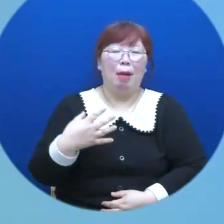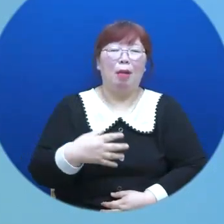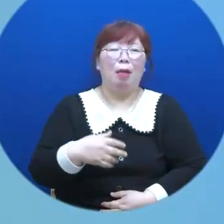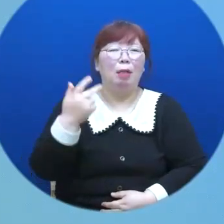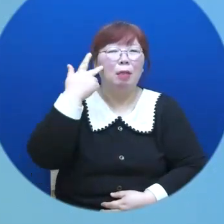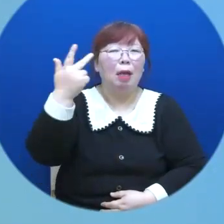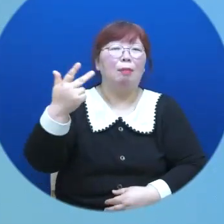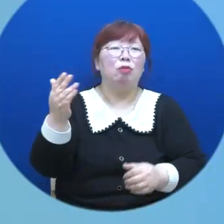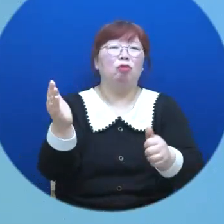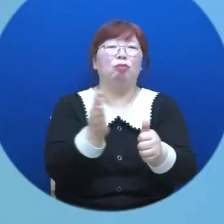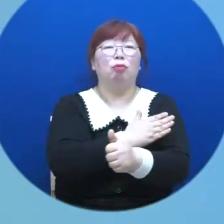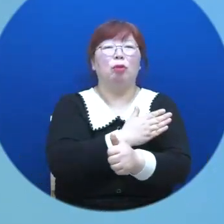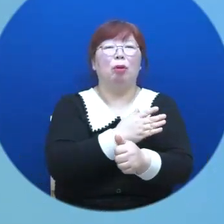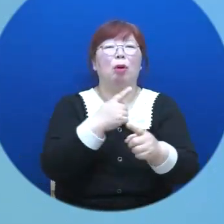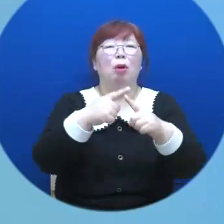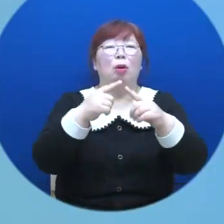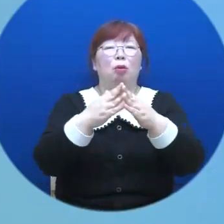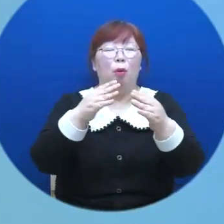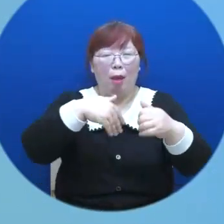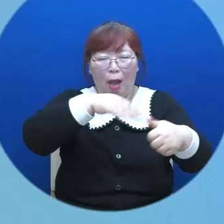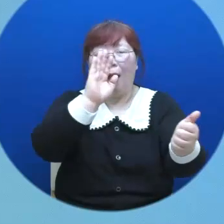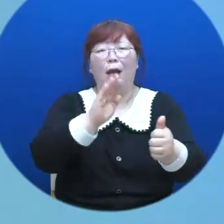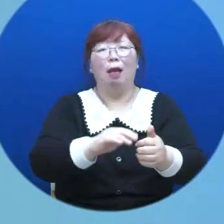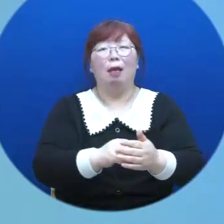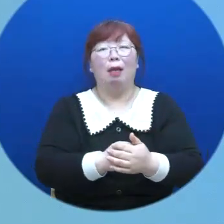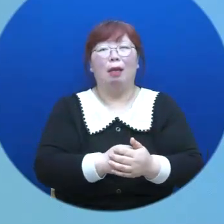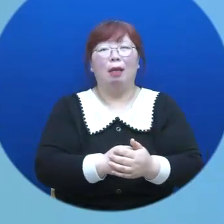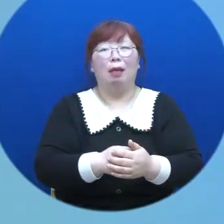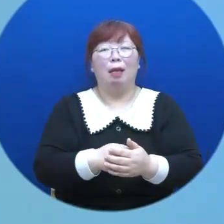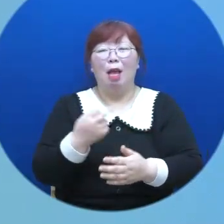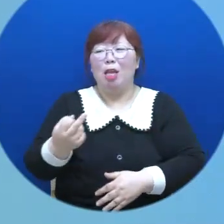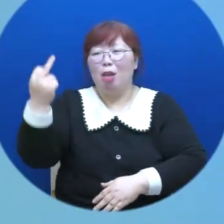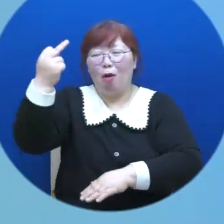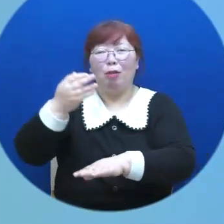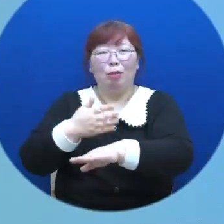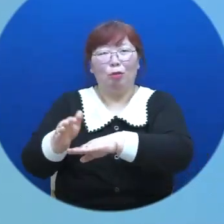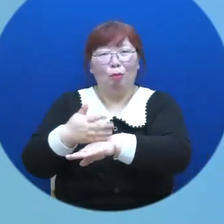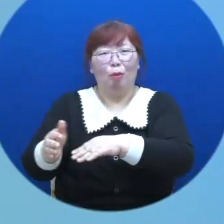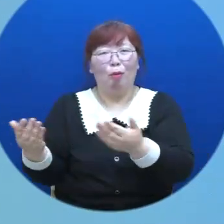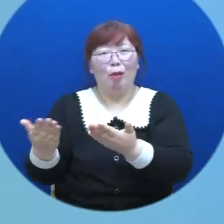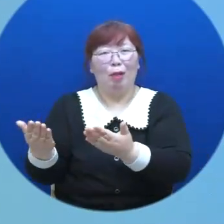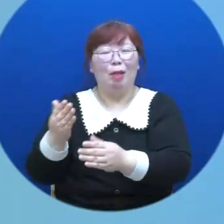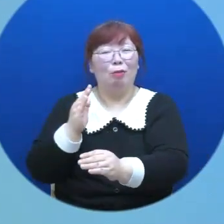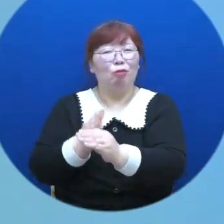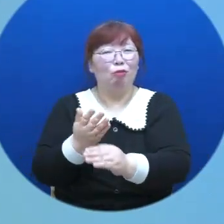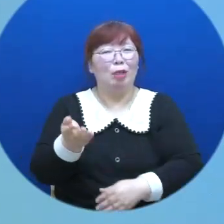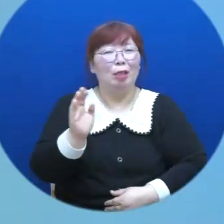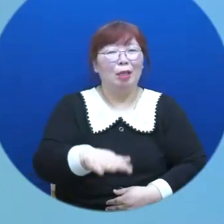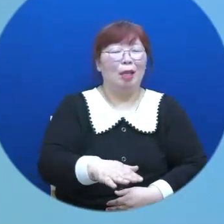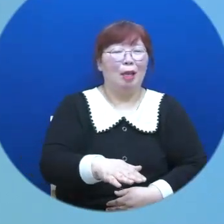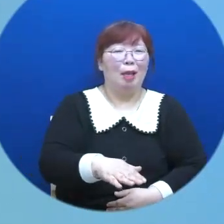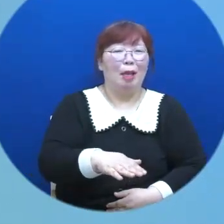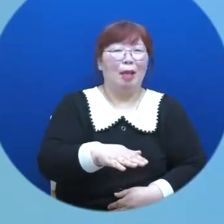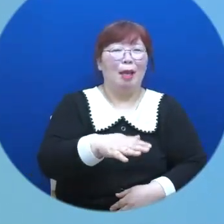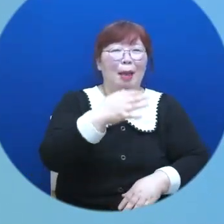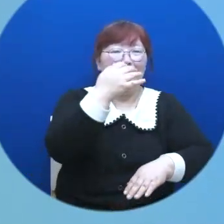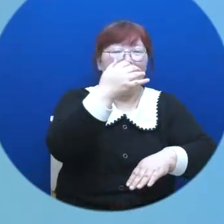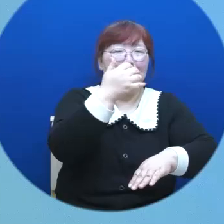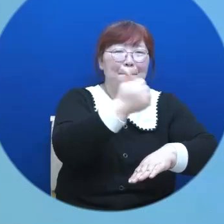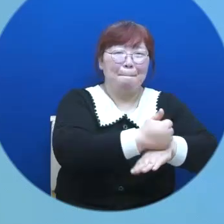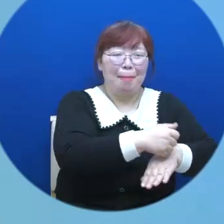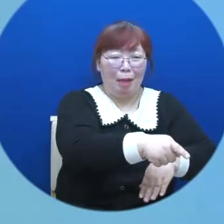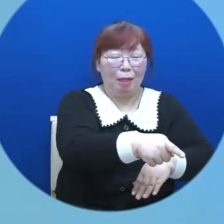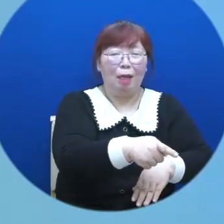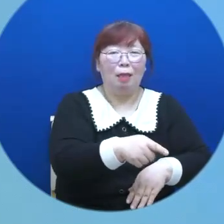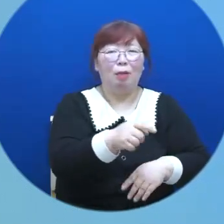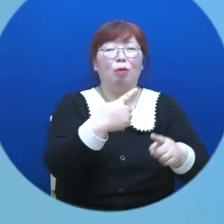주부터 교회 가. 교회 안 가면 너 죽을 거야. 자기는 조폭 세계에 들어가 있는데 막내한테 교회 가라고 협박한